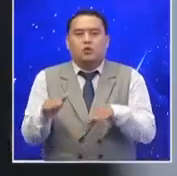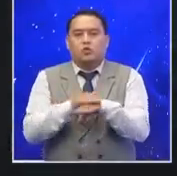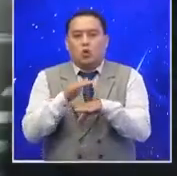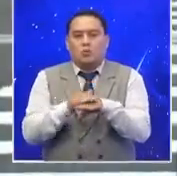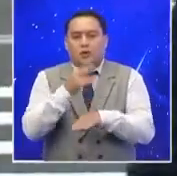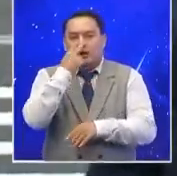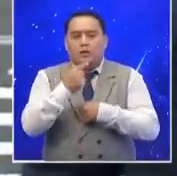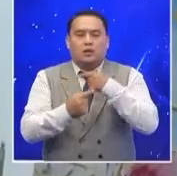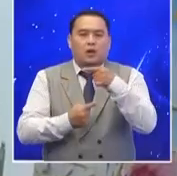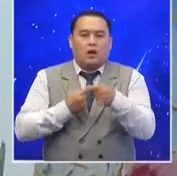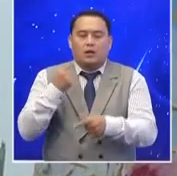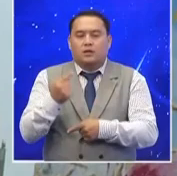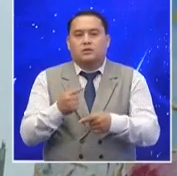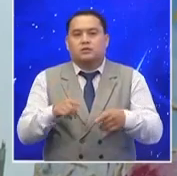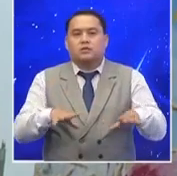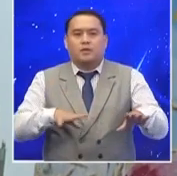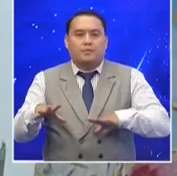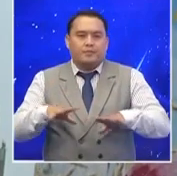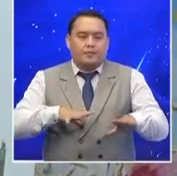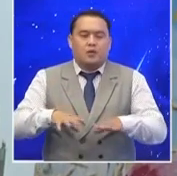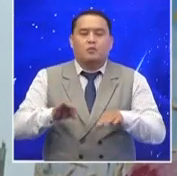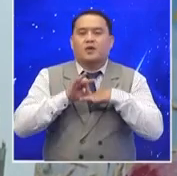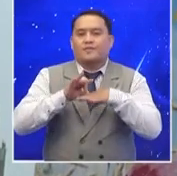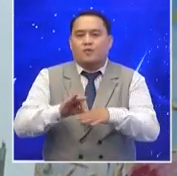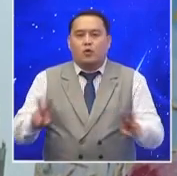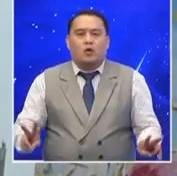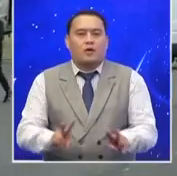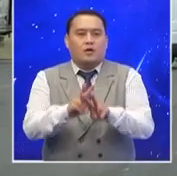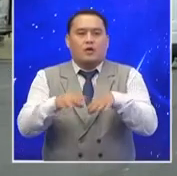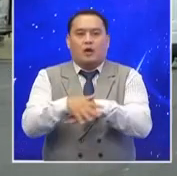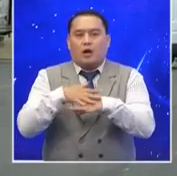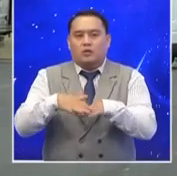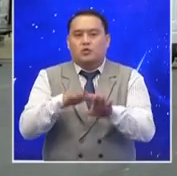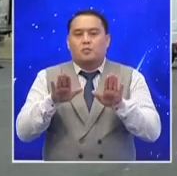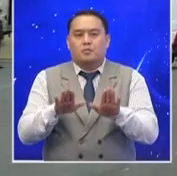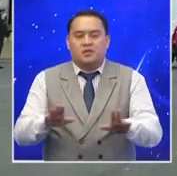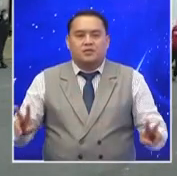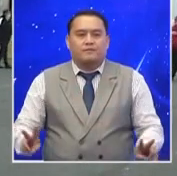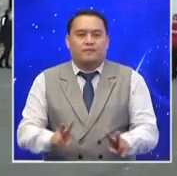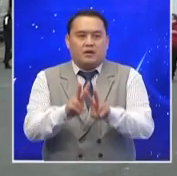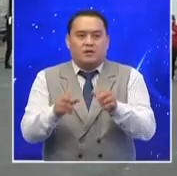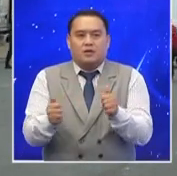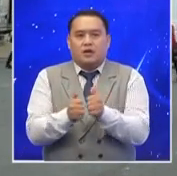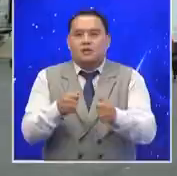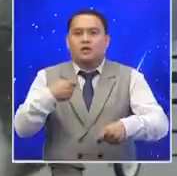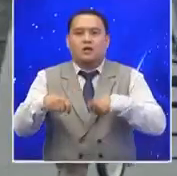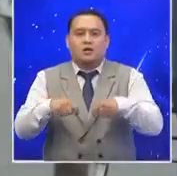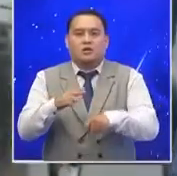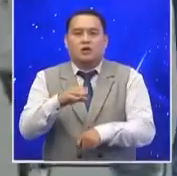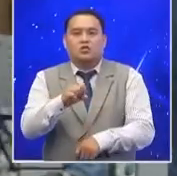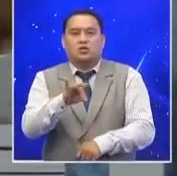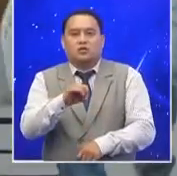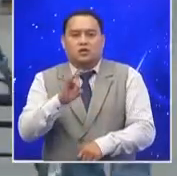традиции ярмарка сельхозпроизводителей Алматинской области проводится в одном из самых оживленных мест столицы, вблизи торгового центра